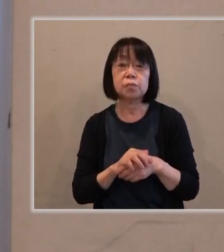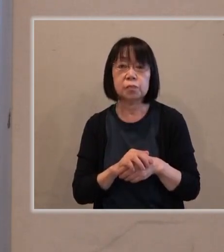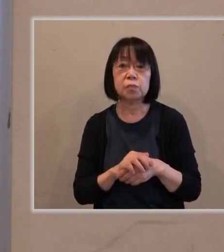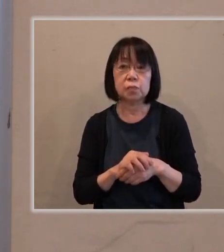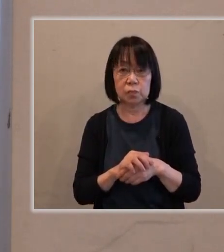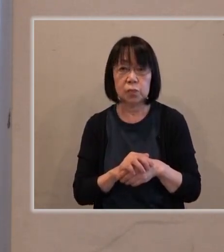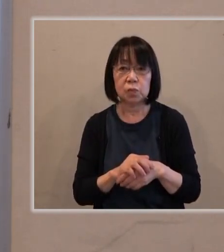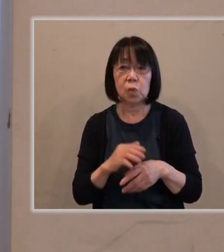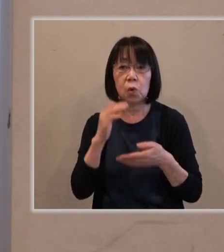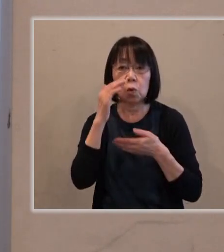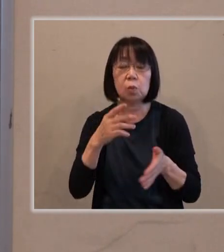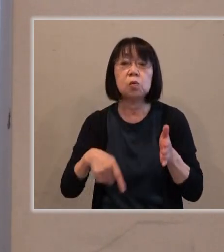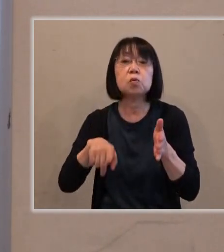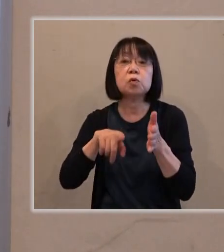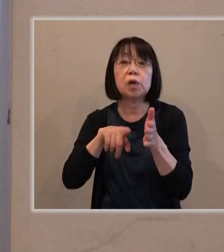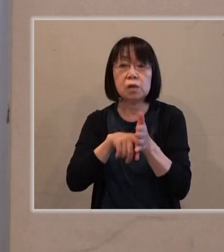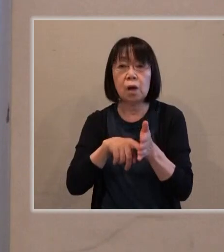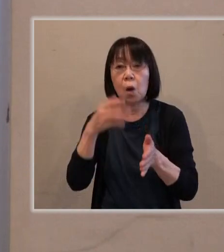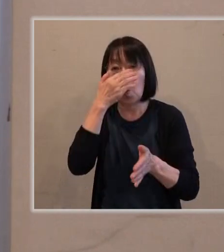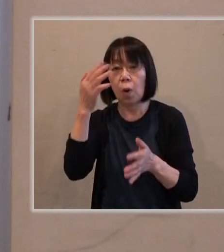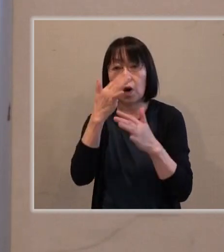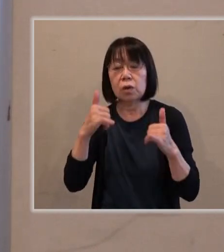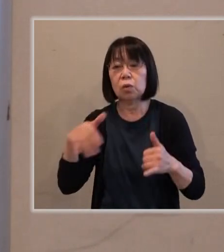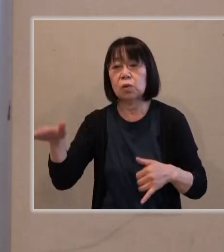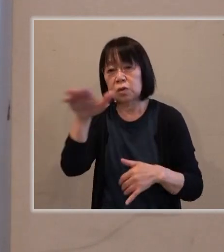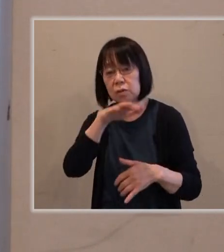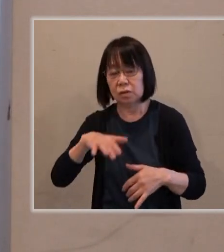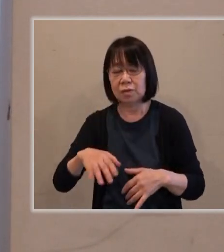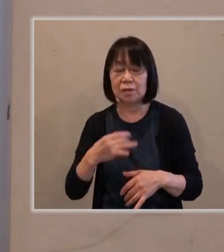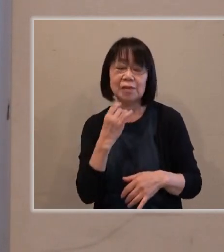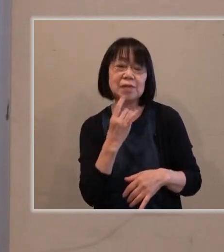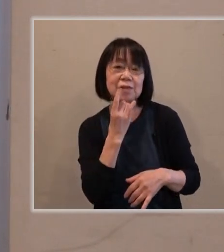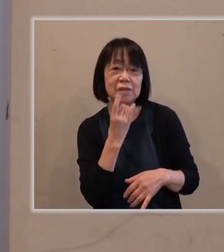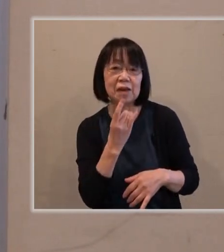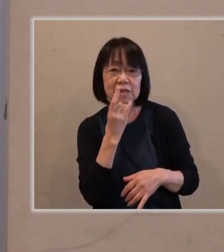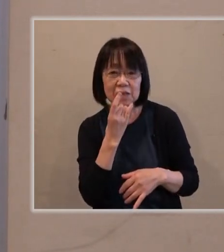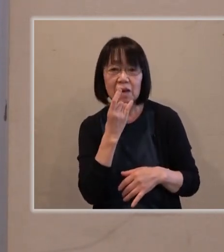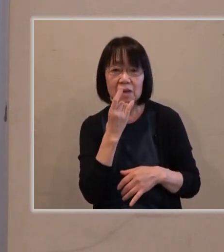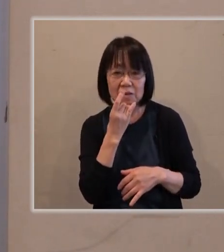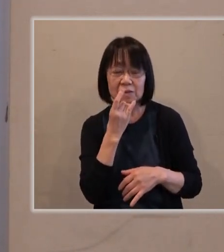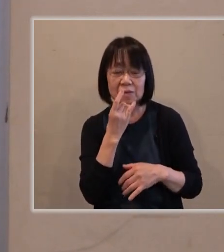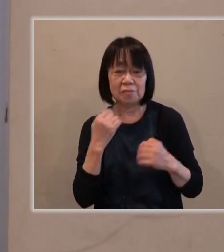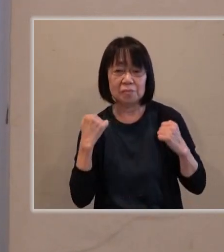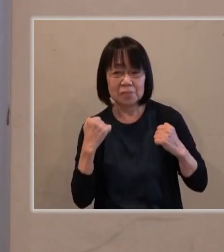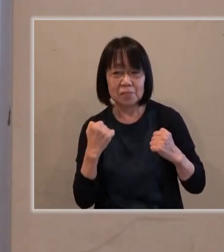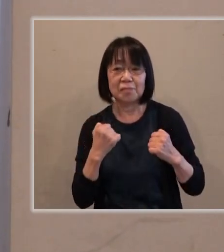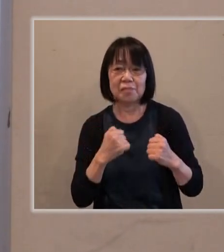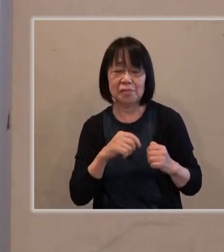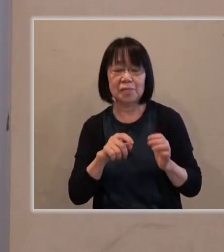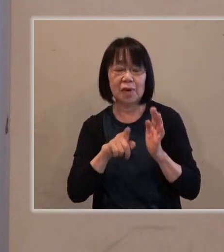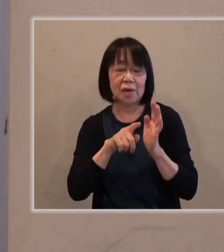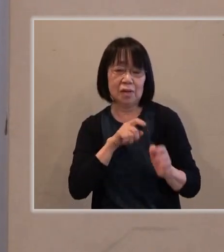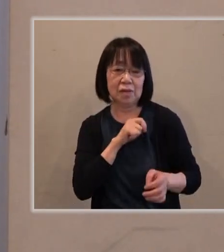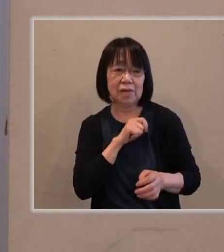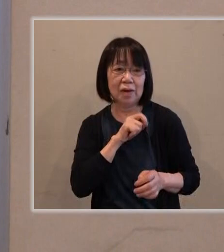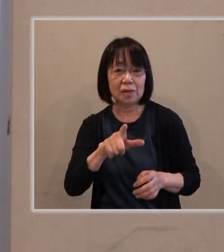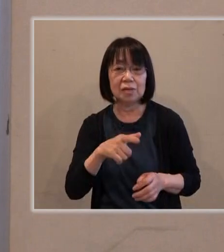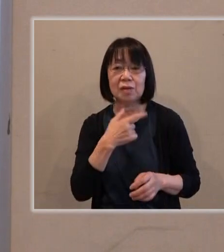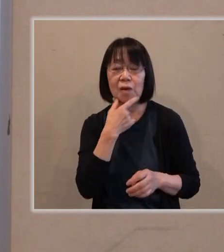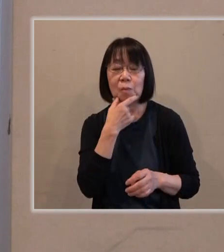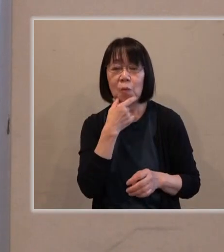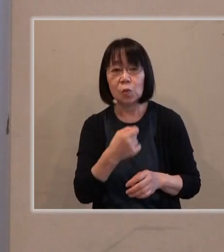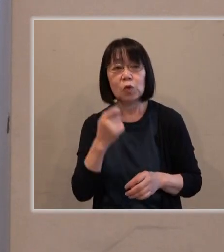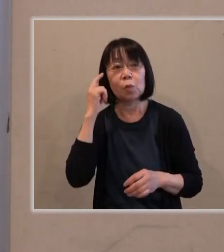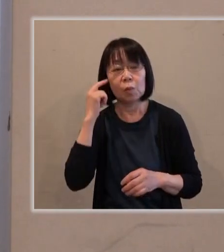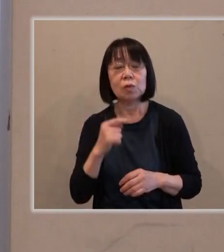ことも含めてこれからあの若い方たちにぜひ期待してフォアワーを発揮していただきたいって思いました。それとあとボランティ